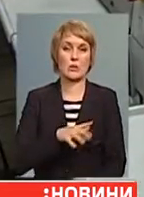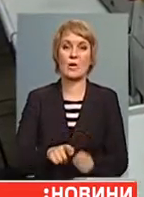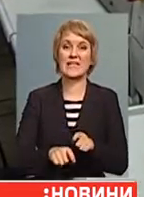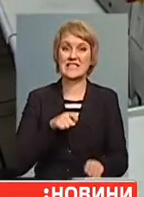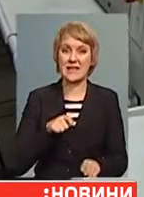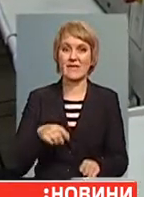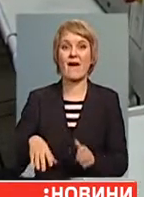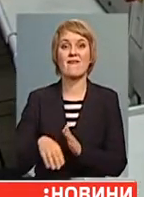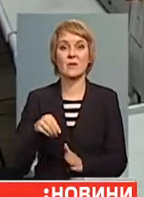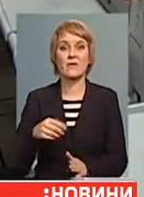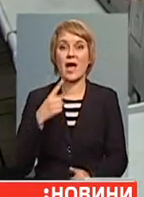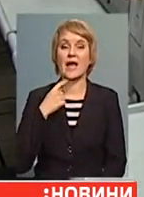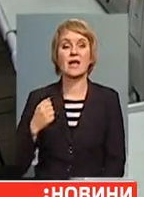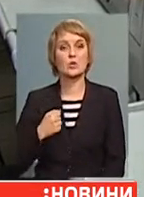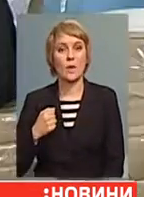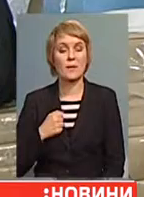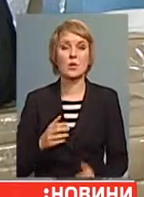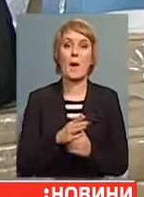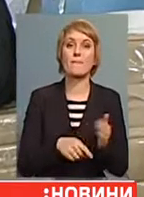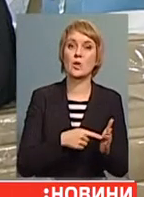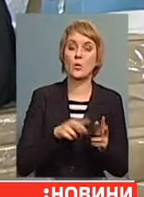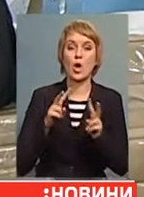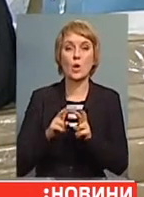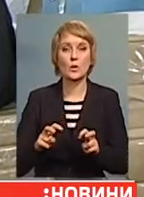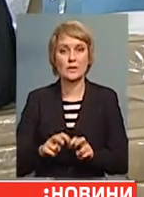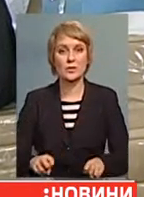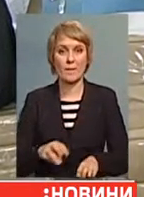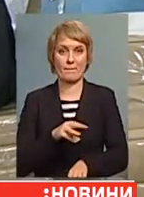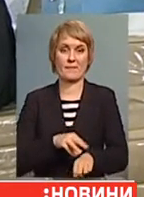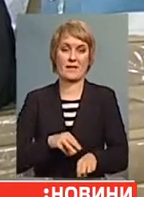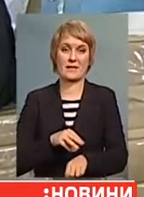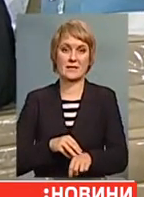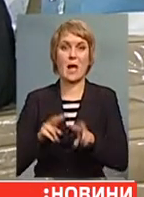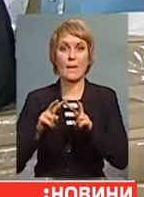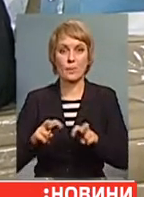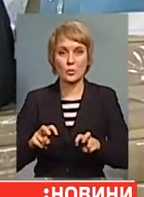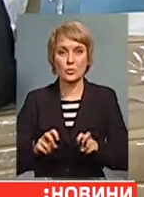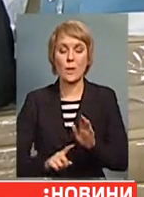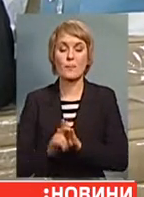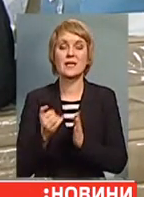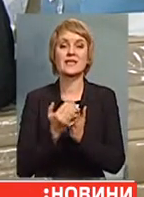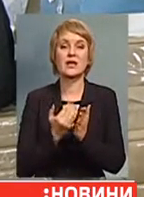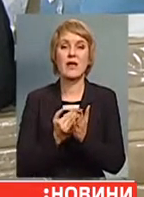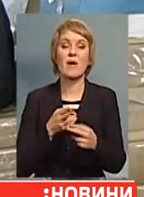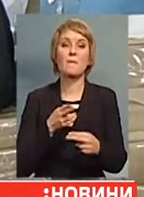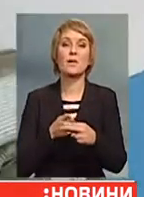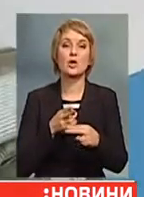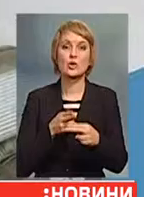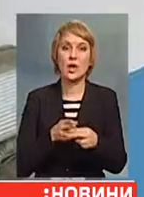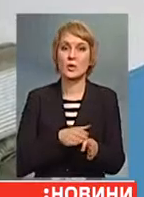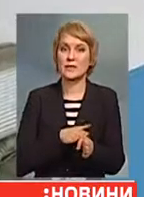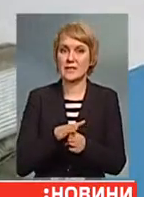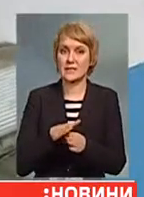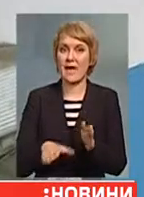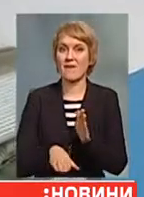Маріуполі та Красноармійську розслідує Донецька міліція. Провадження розпочато за статтею «Перешкоджання здійсненню виборчого права».